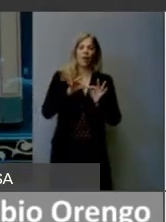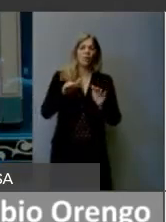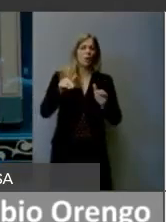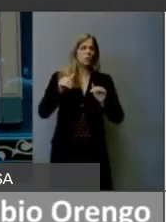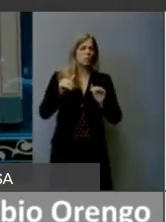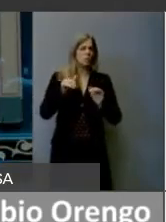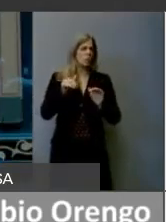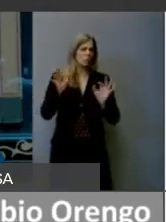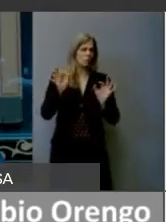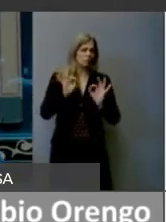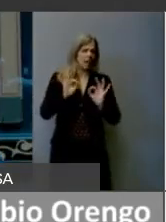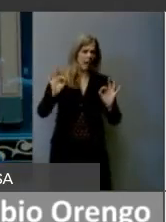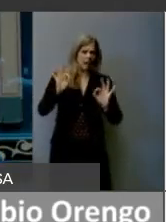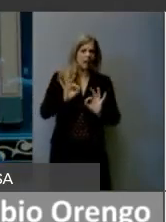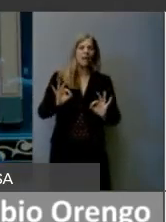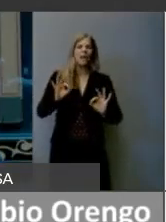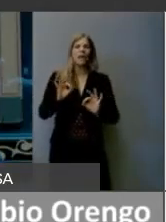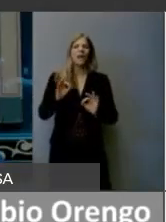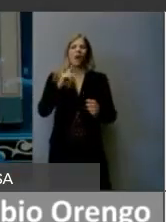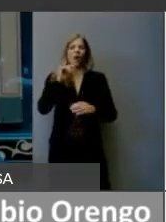nessun contrario.